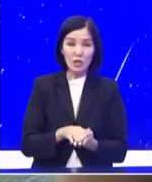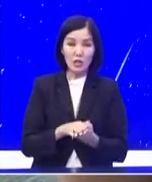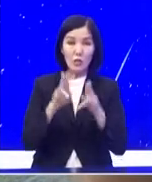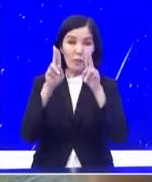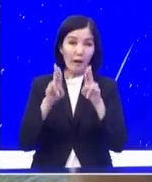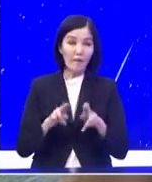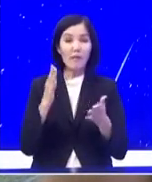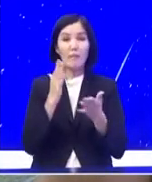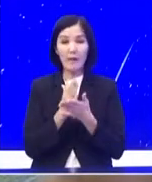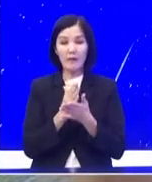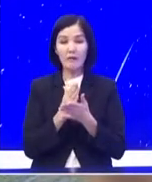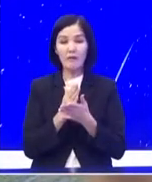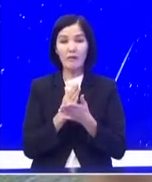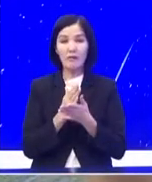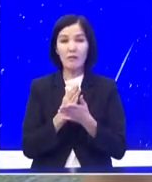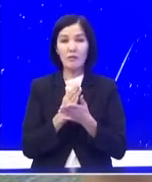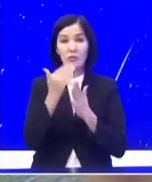бар. Сол ережеге жаңағы